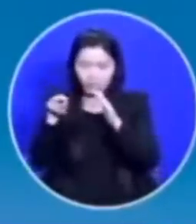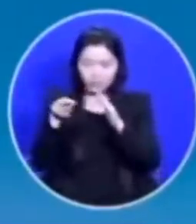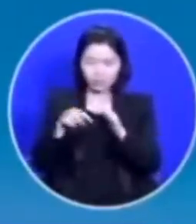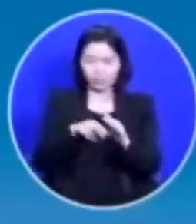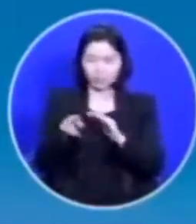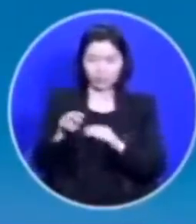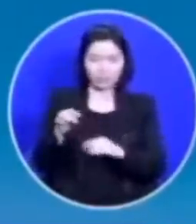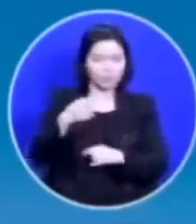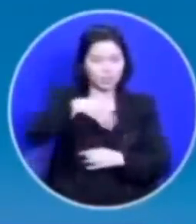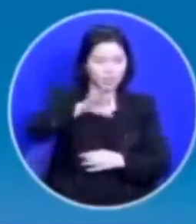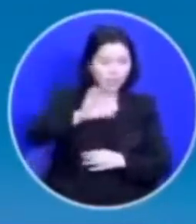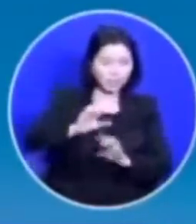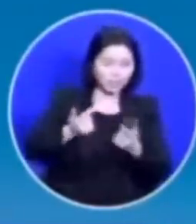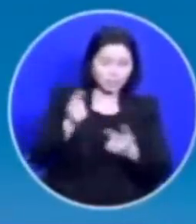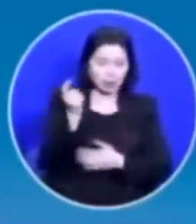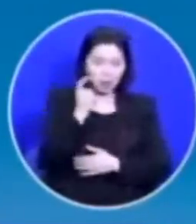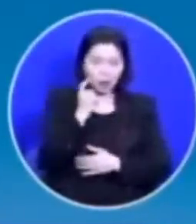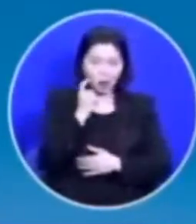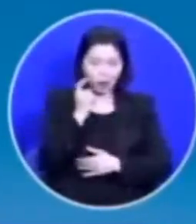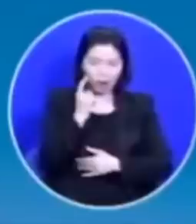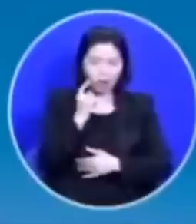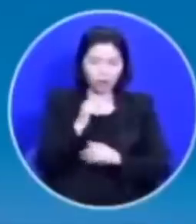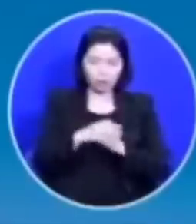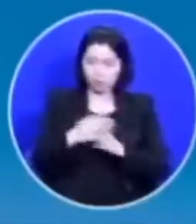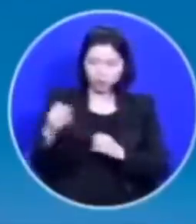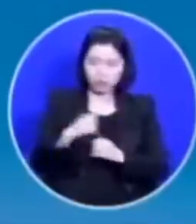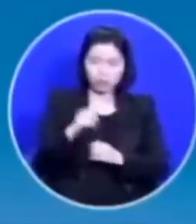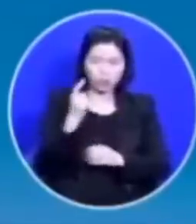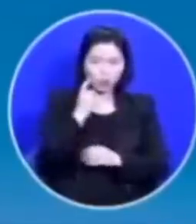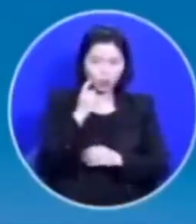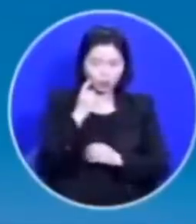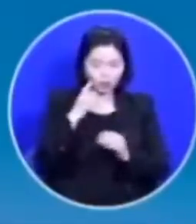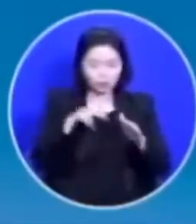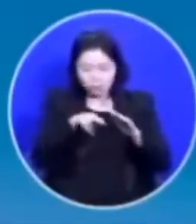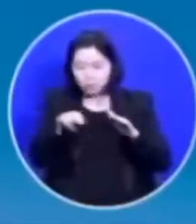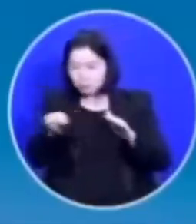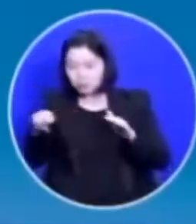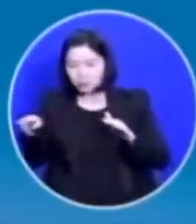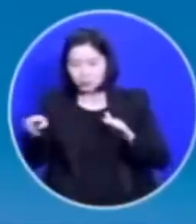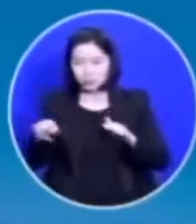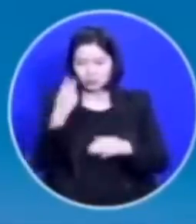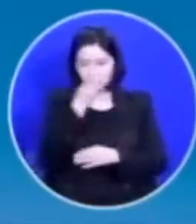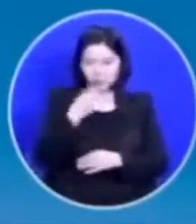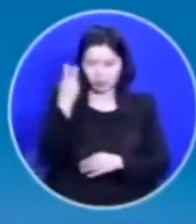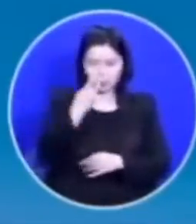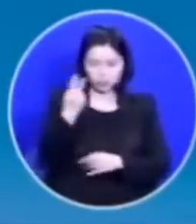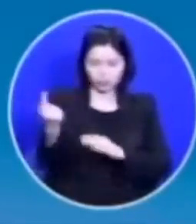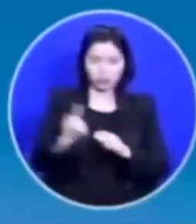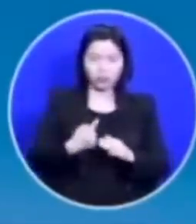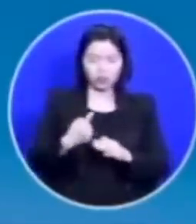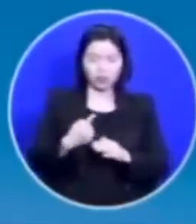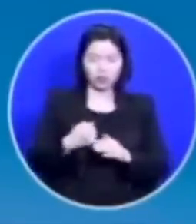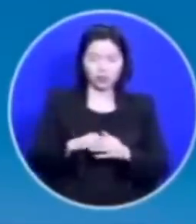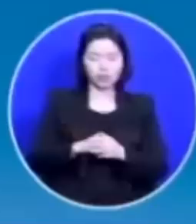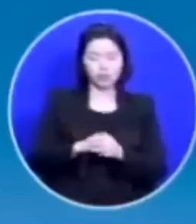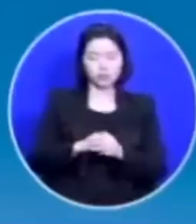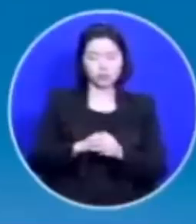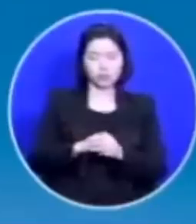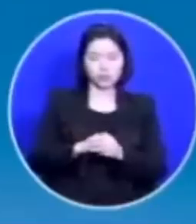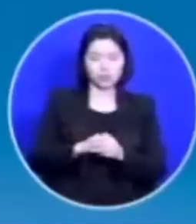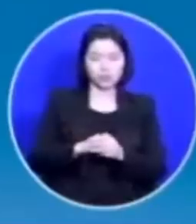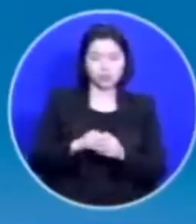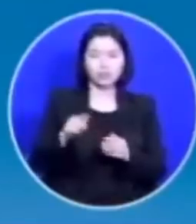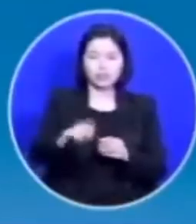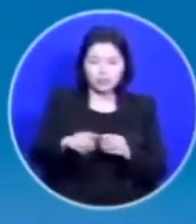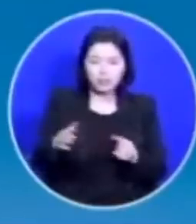했다 그러고 가져온 거 없다 그러고 그리고 나는 슬쩍 슬쩍 피해서 다 검역을 피해 들어오는 거죠 난리가